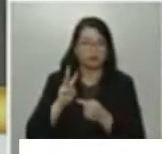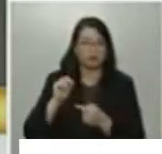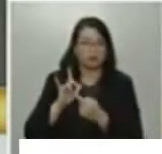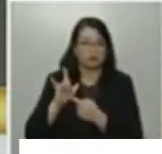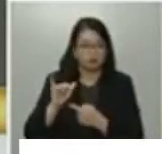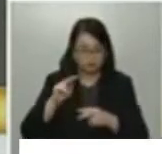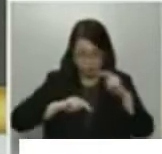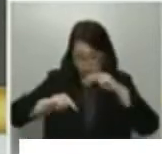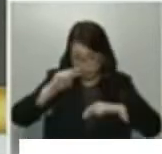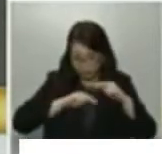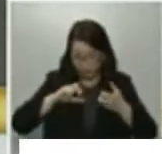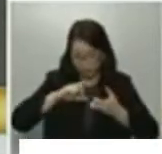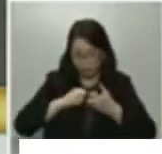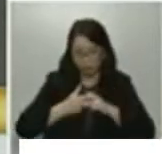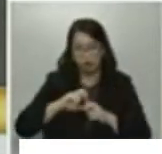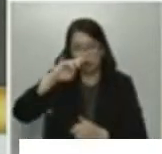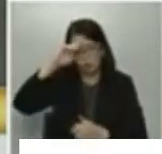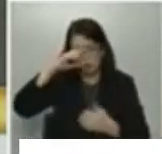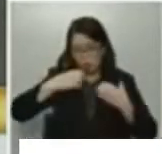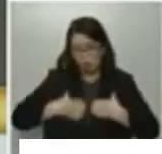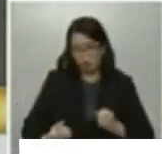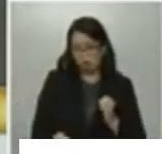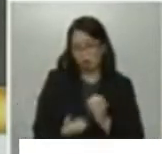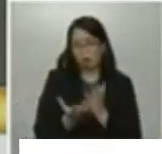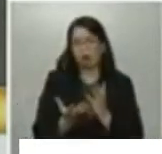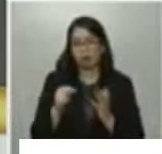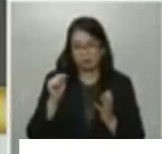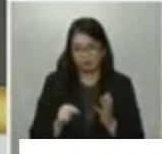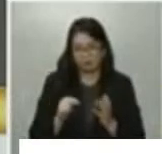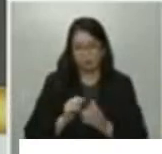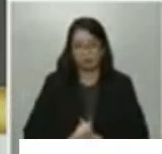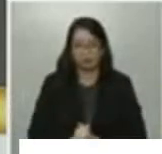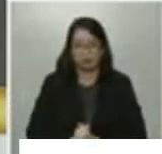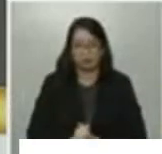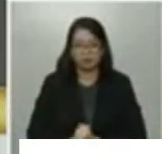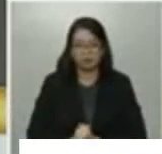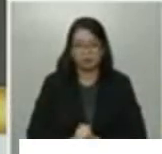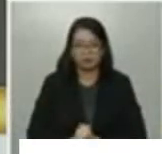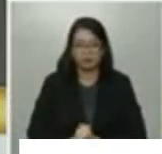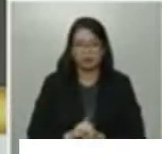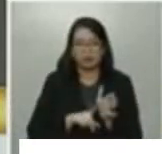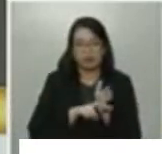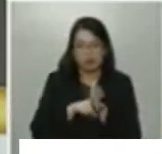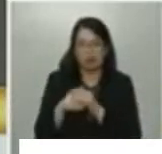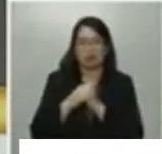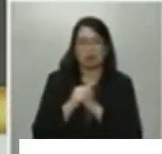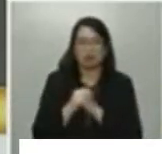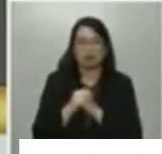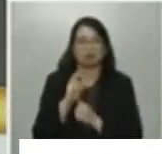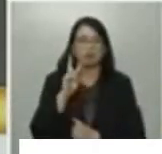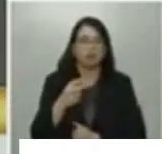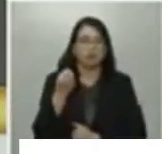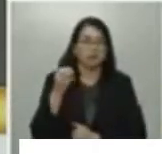าปัญหาโรคปอดอักเสบรุนแรงจากเชื้อไวรัสสายพันธุ์ใหม่2019นะ